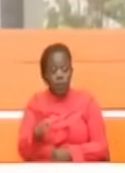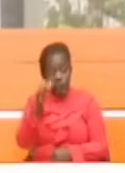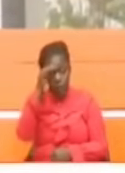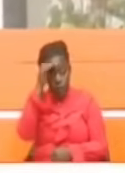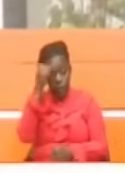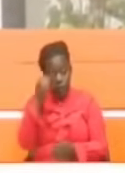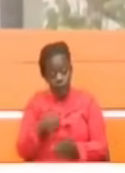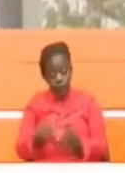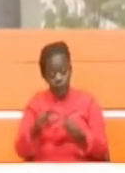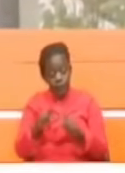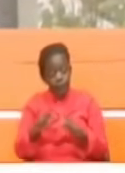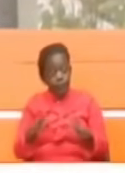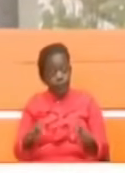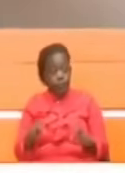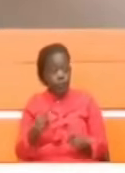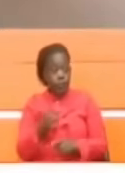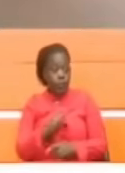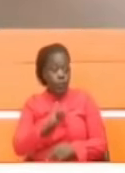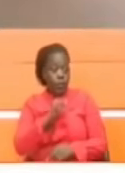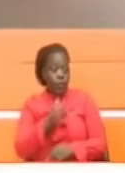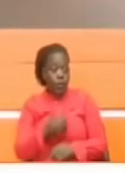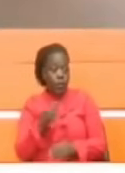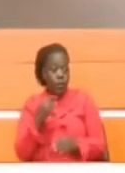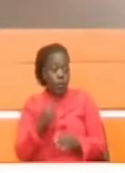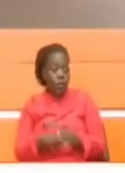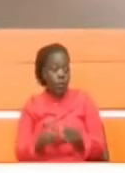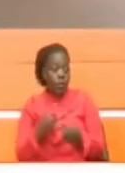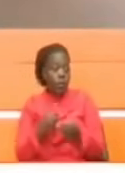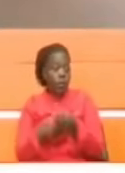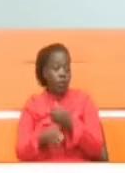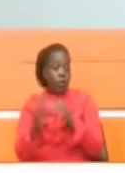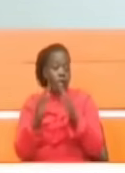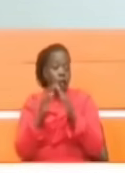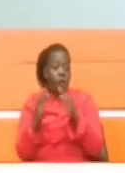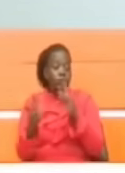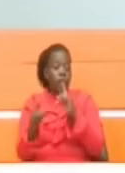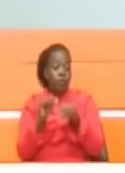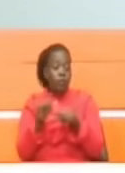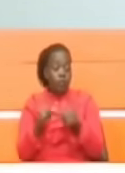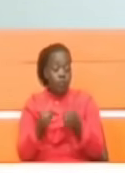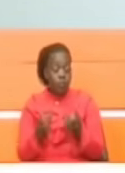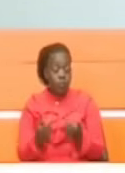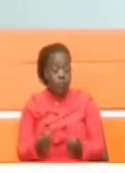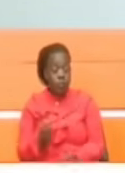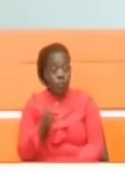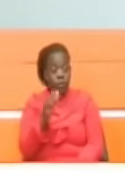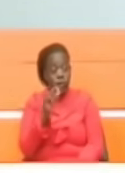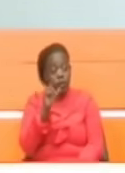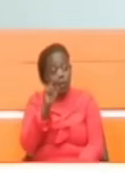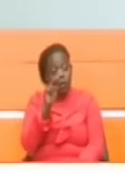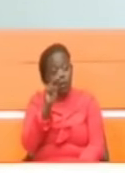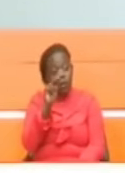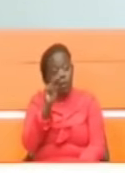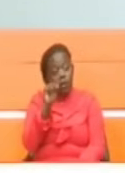nti ekyanoonya Nansubuga agambibwa okugula ennyumba eyogerwako. Nansubuga Harriet